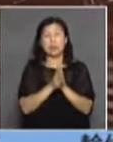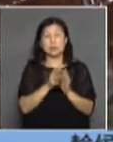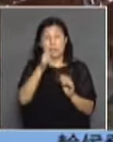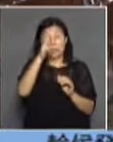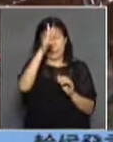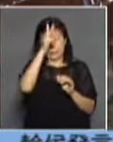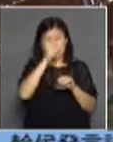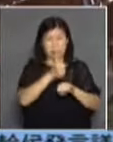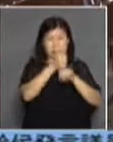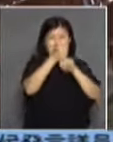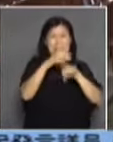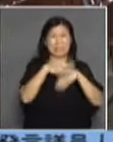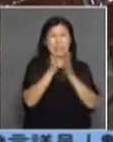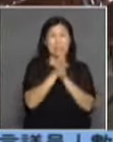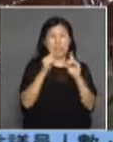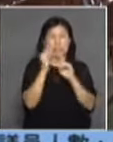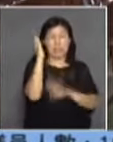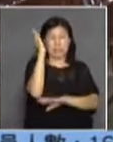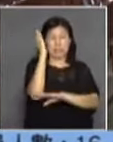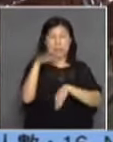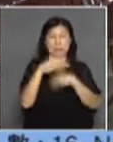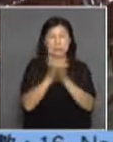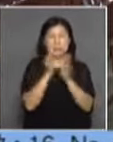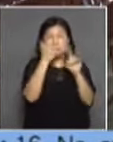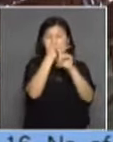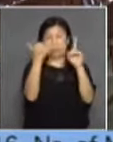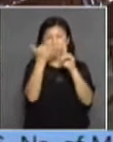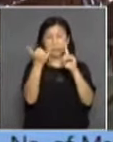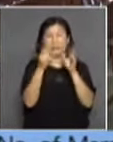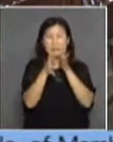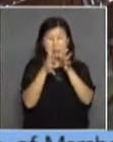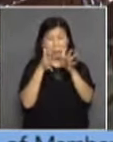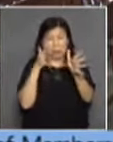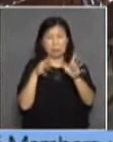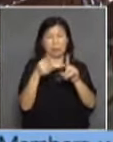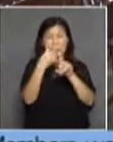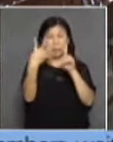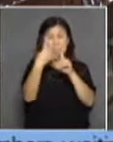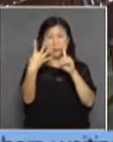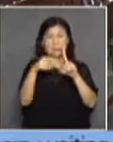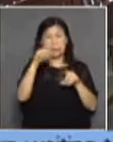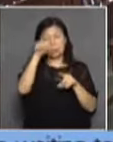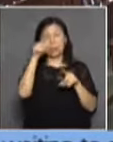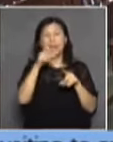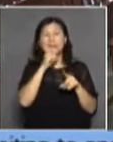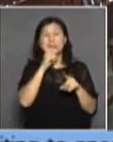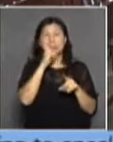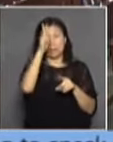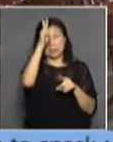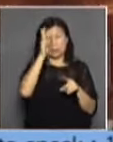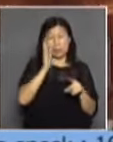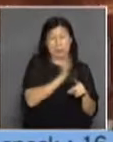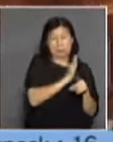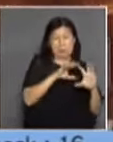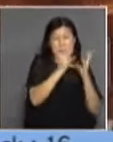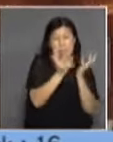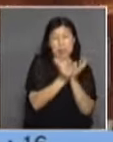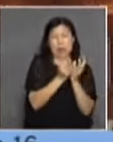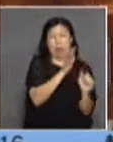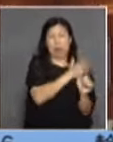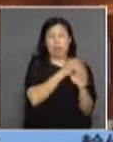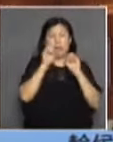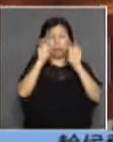今日發問。總共大概有16條問題裏面呢，14條問題呢都係由建制派嘅。 議員，好多議員仲等緊提問，請你